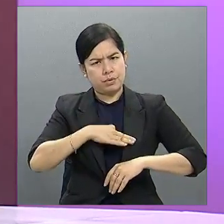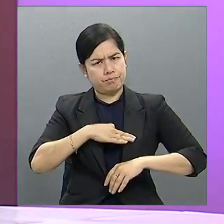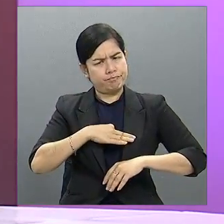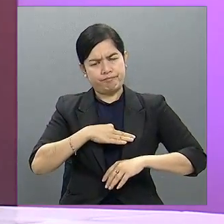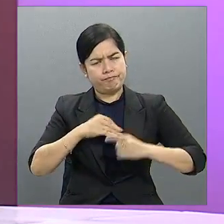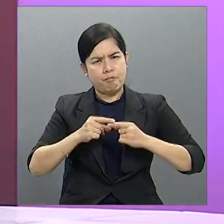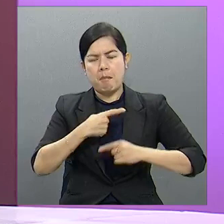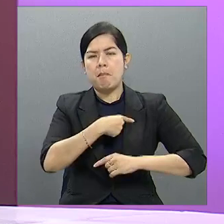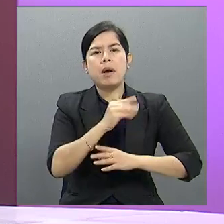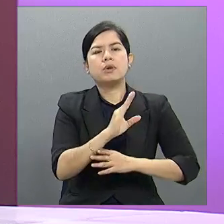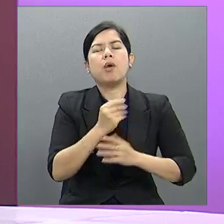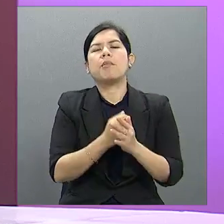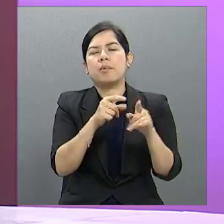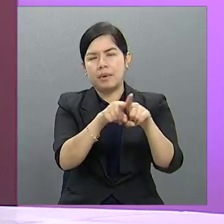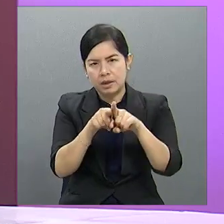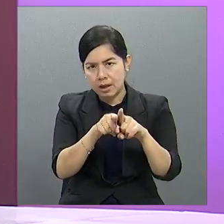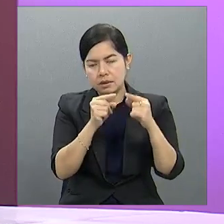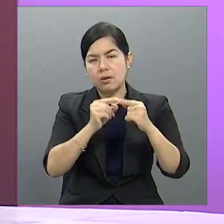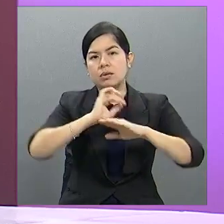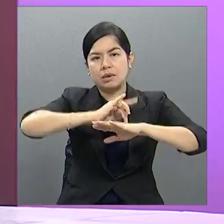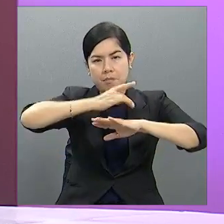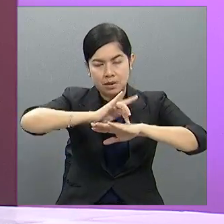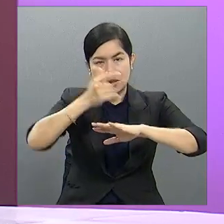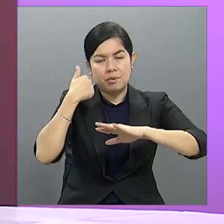วก็ให้การอยู่กับมนุษย์รวมถึงสัตว์นั้นเป็นไปอย่